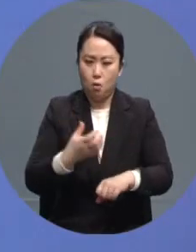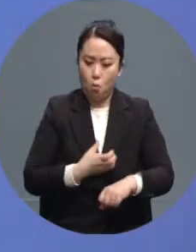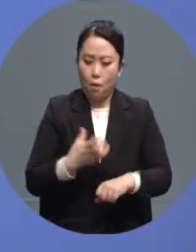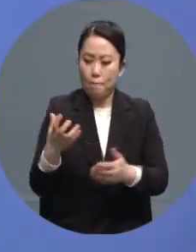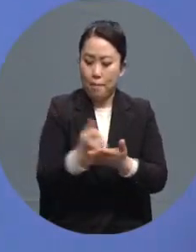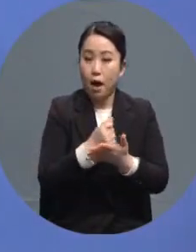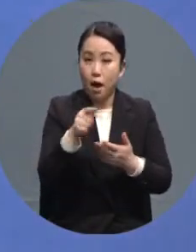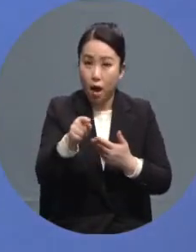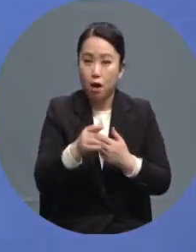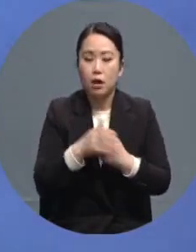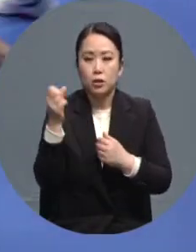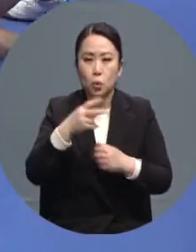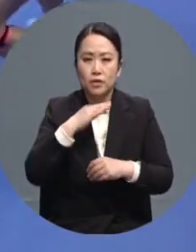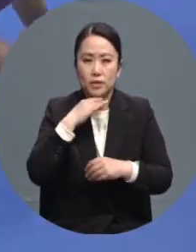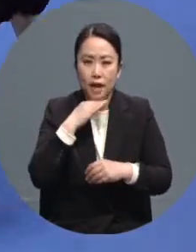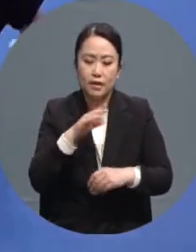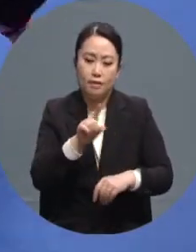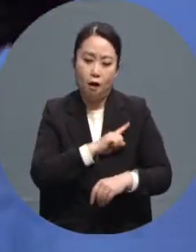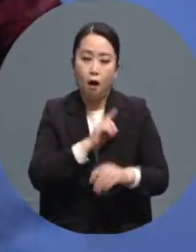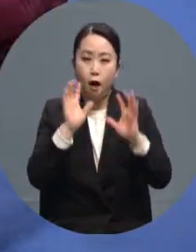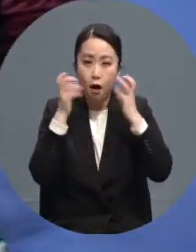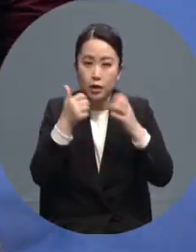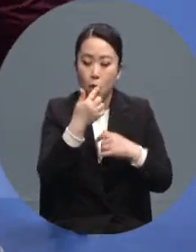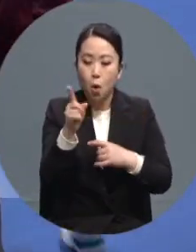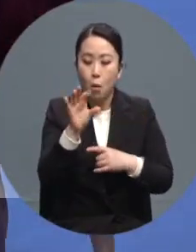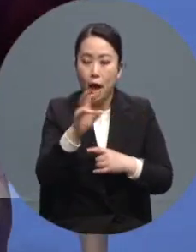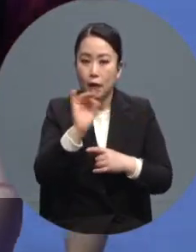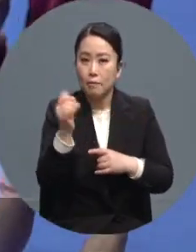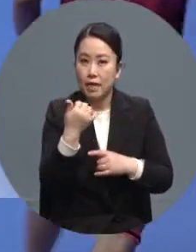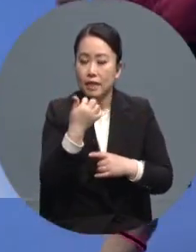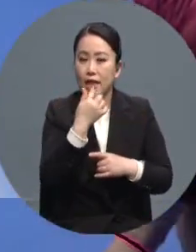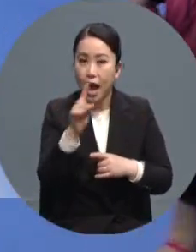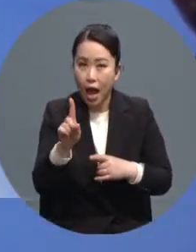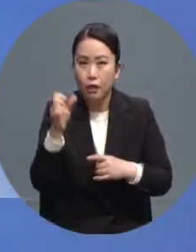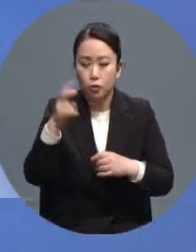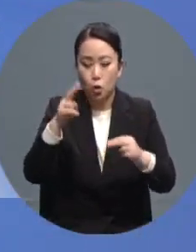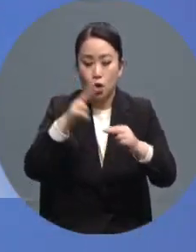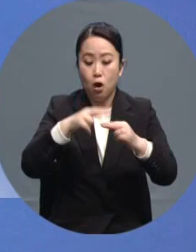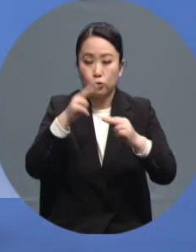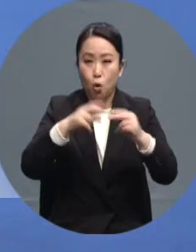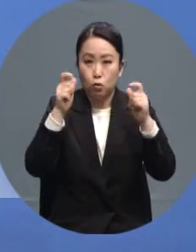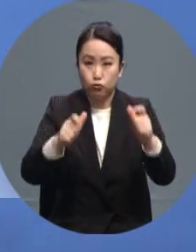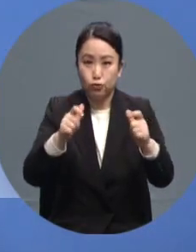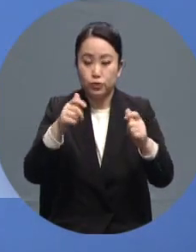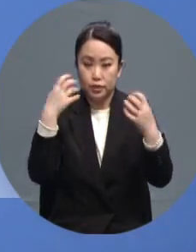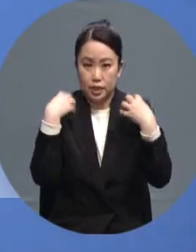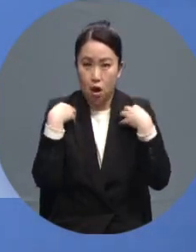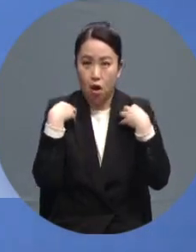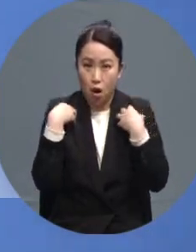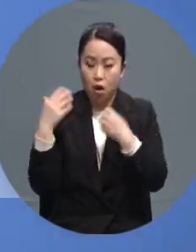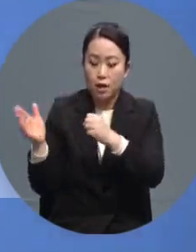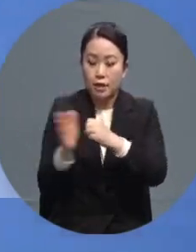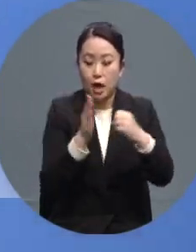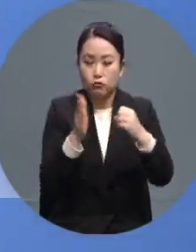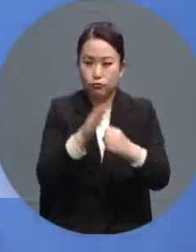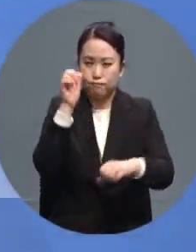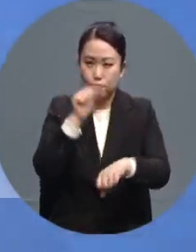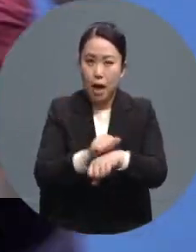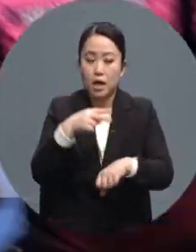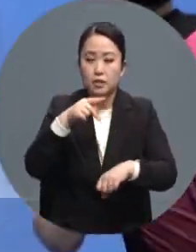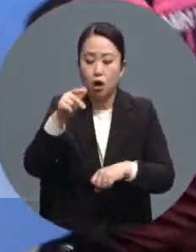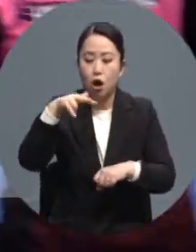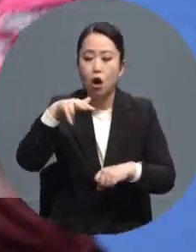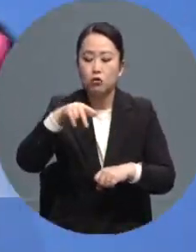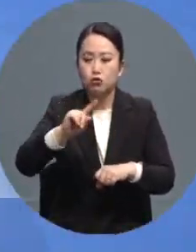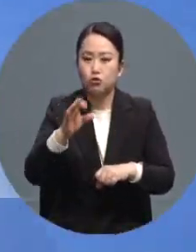밖에도 최연소 국가대표 출신 황민아, 영도구청을 실업탁구대회 우승으로 이끌었던 서중원, 지난해 전국체전,